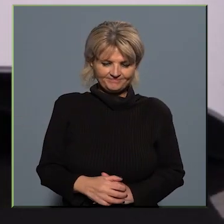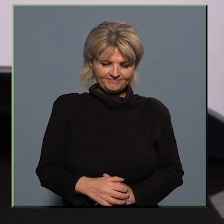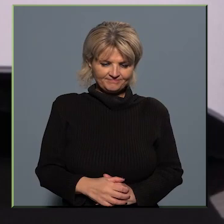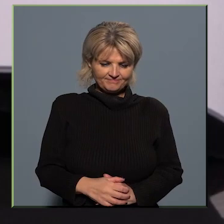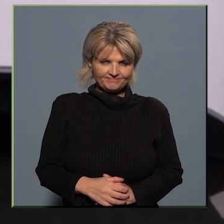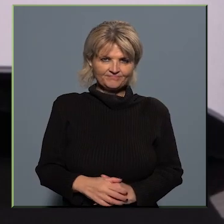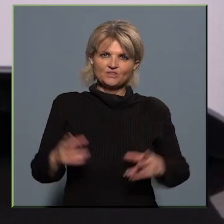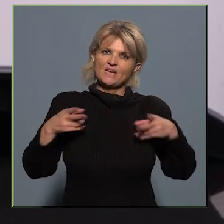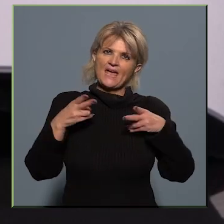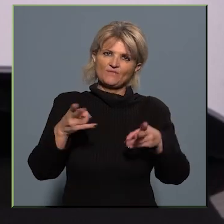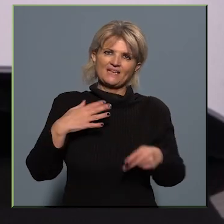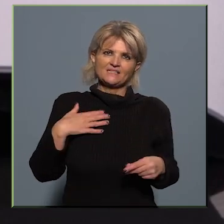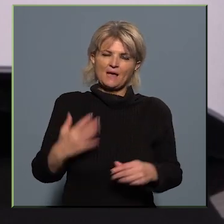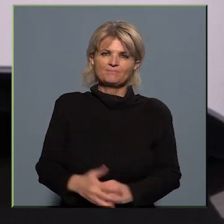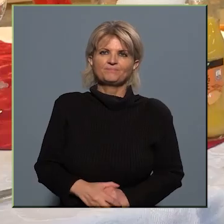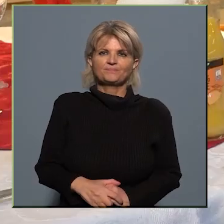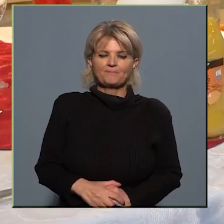mondjuk így a kedvencek közül,